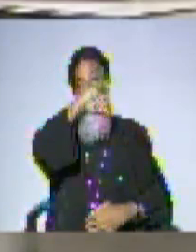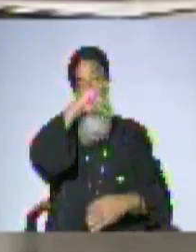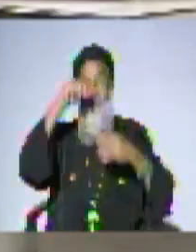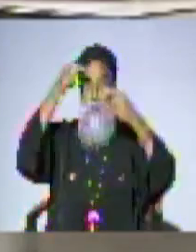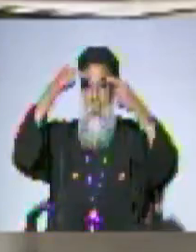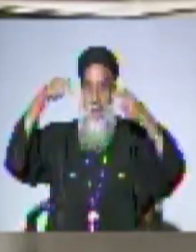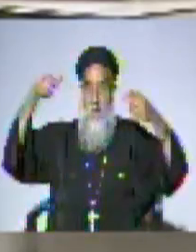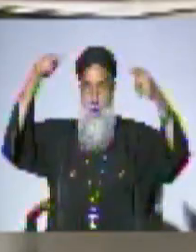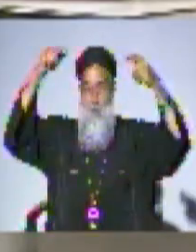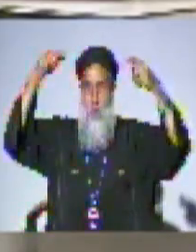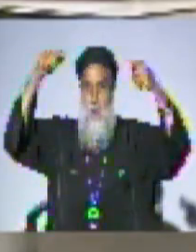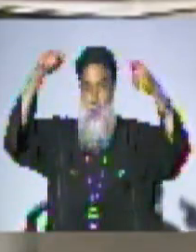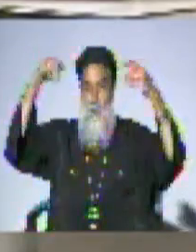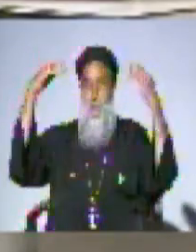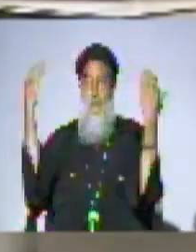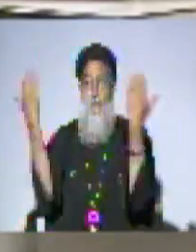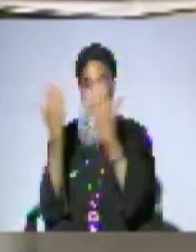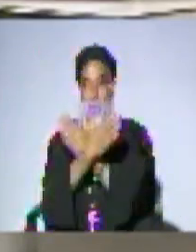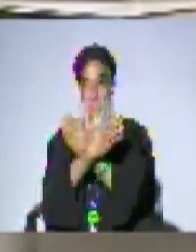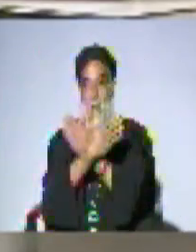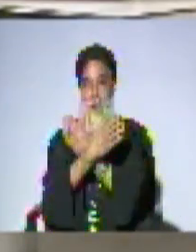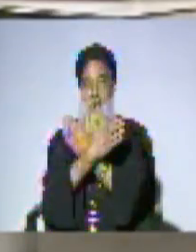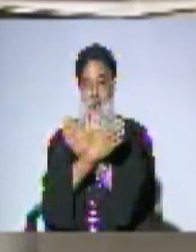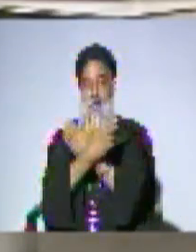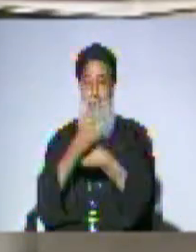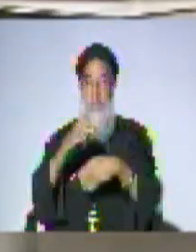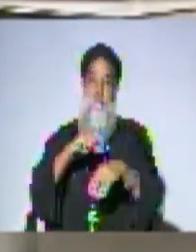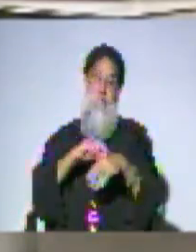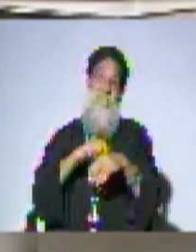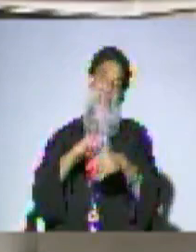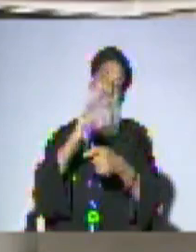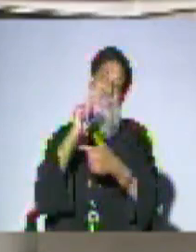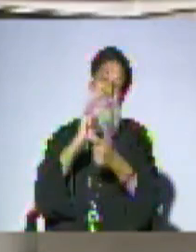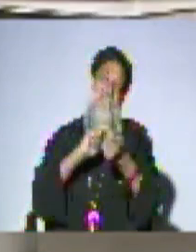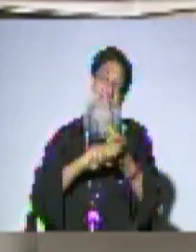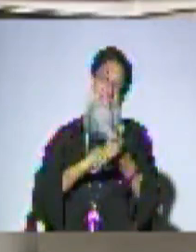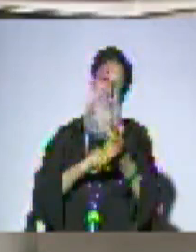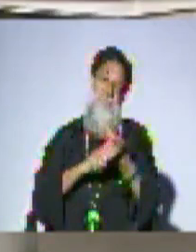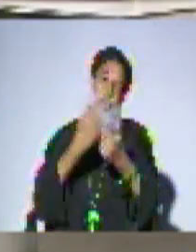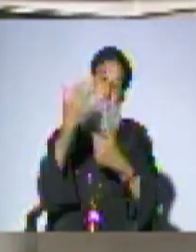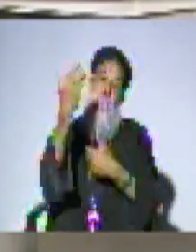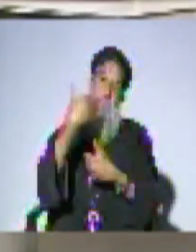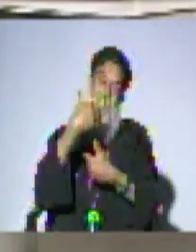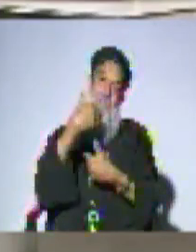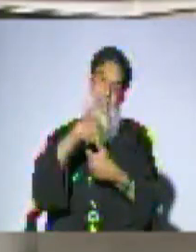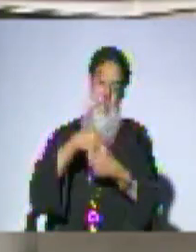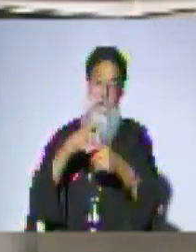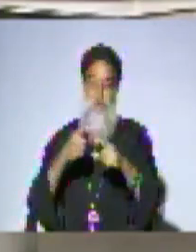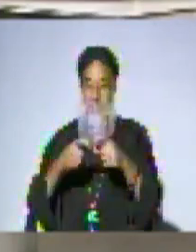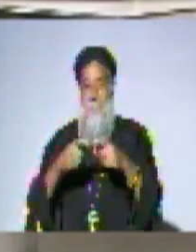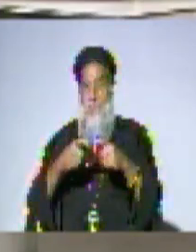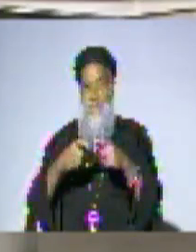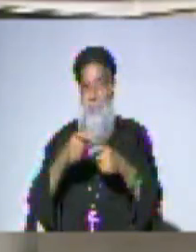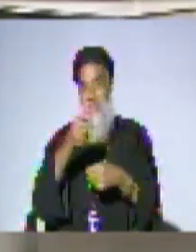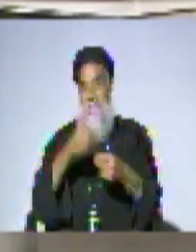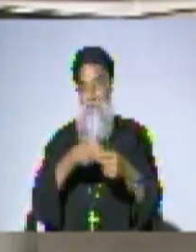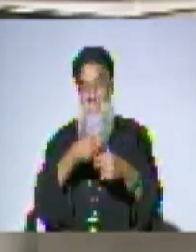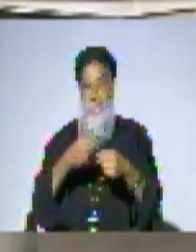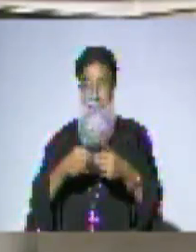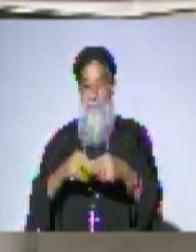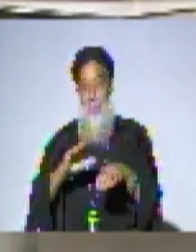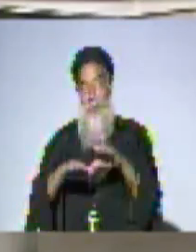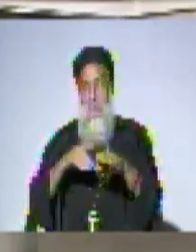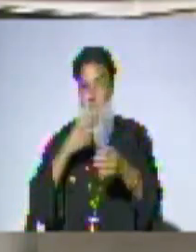الأسقف مخول من المسيح أو موكل أنه يقدم هذه الذبيحة. يقول أجرة